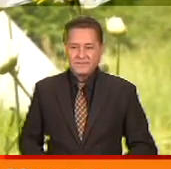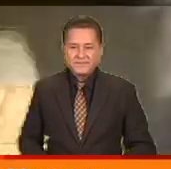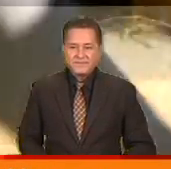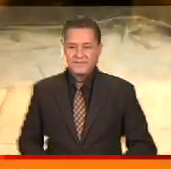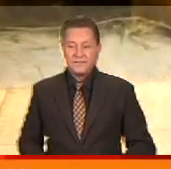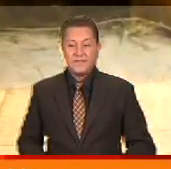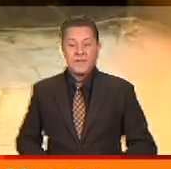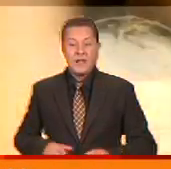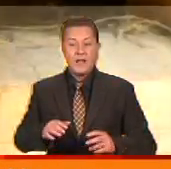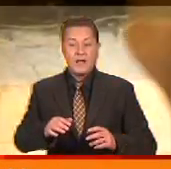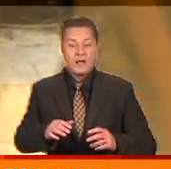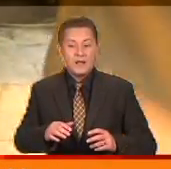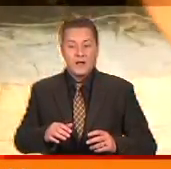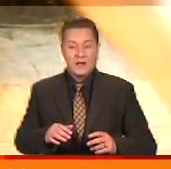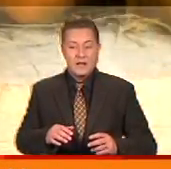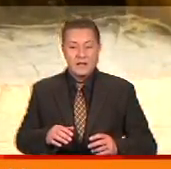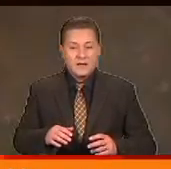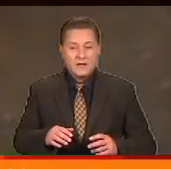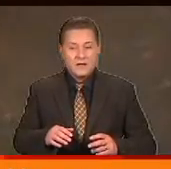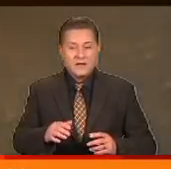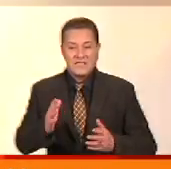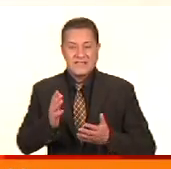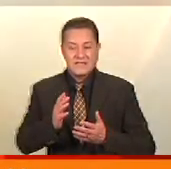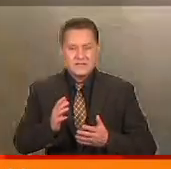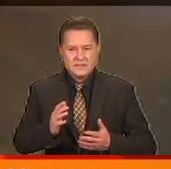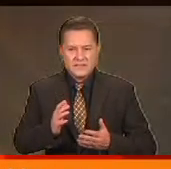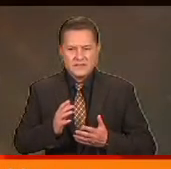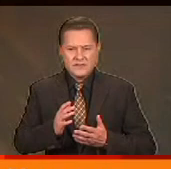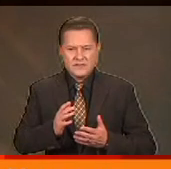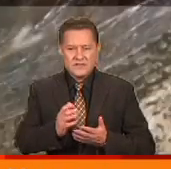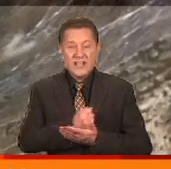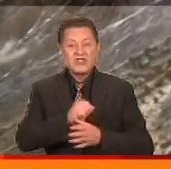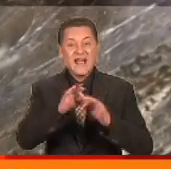И, звісно, сіновал його я теж знайшла лише в Карпатича.